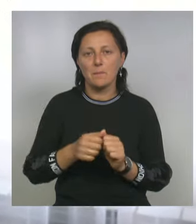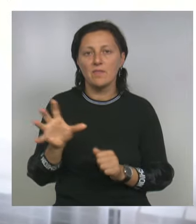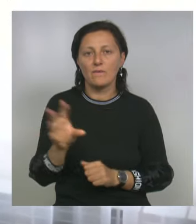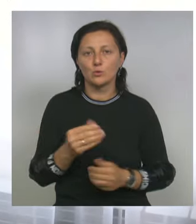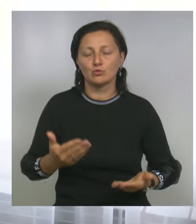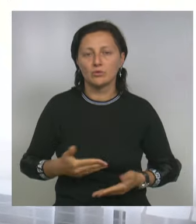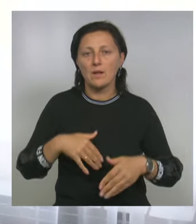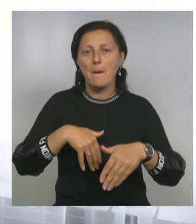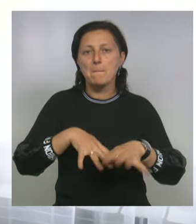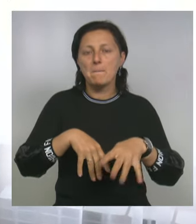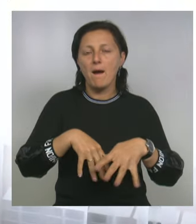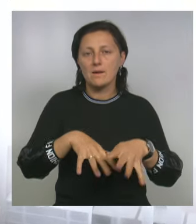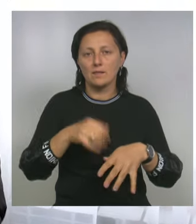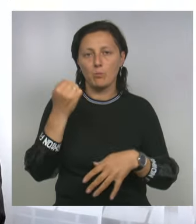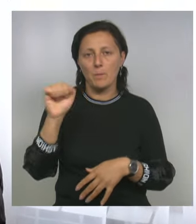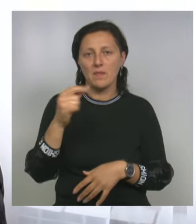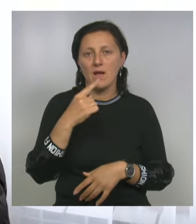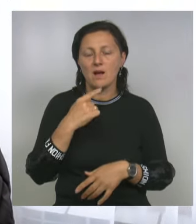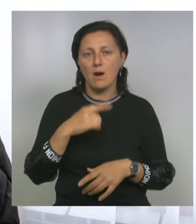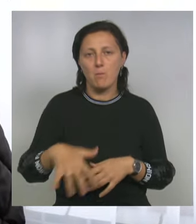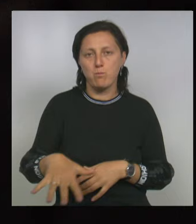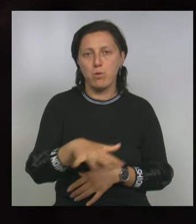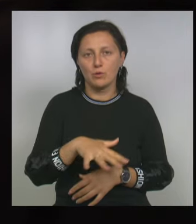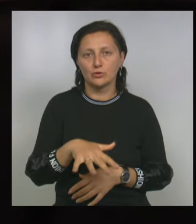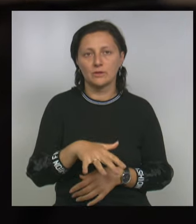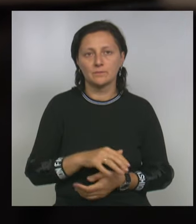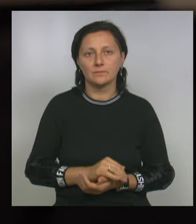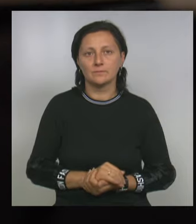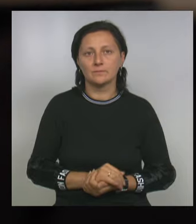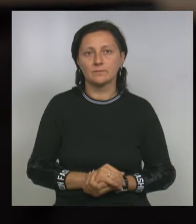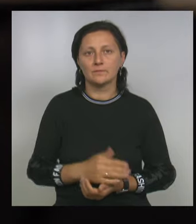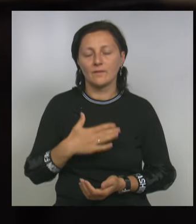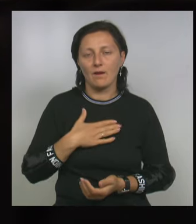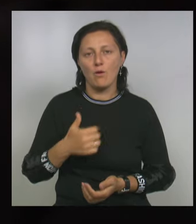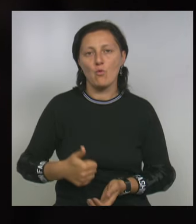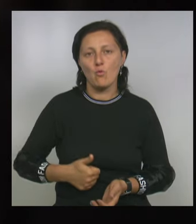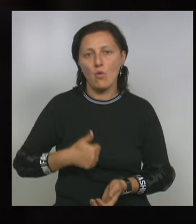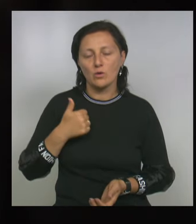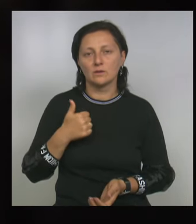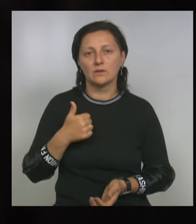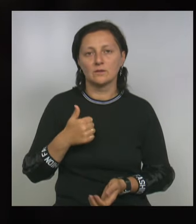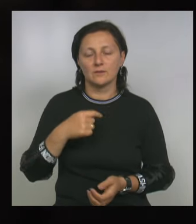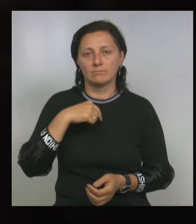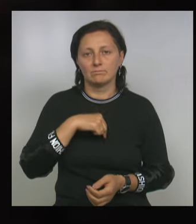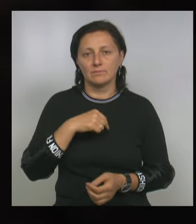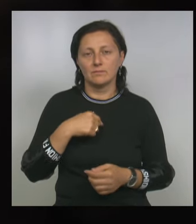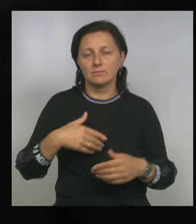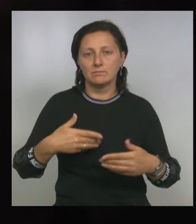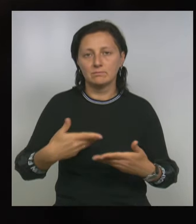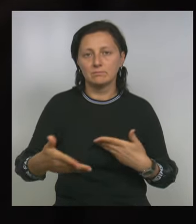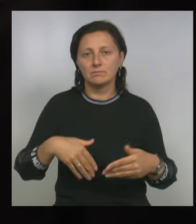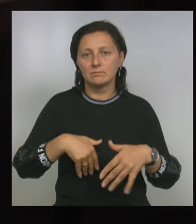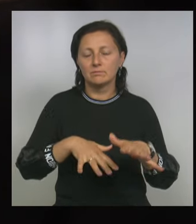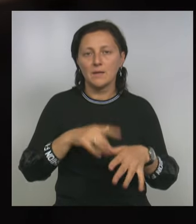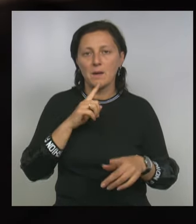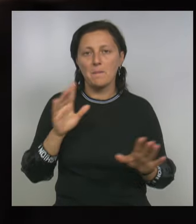жизнь. Парада Победы на Красной площади. Чувствуется сила, мощь, вся гордость просто переполняет тебя. Идешь в строю, поешь